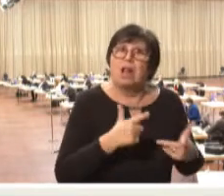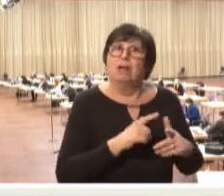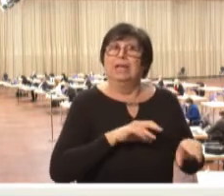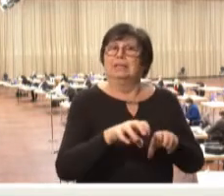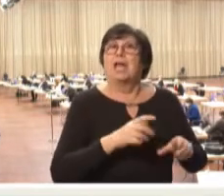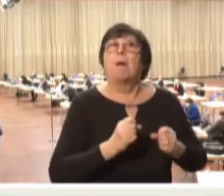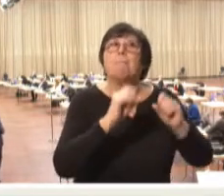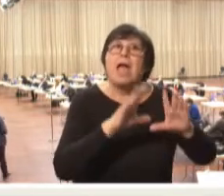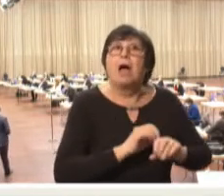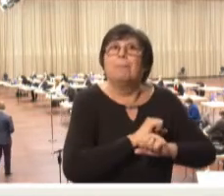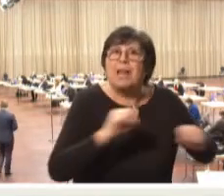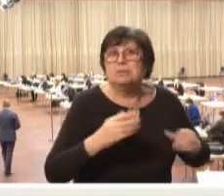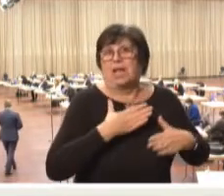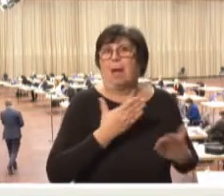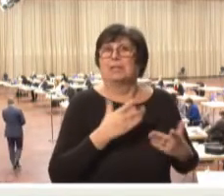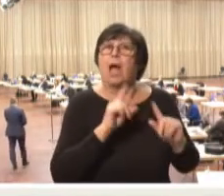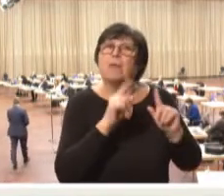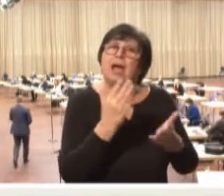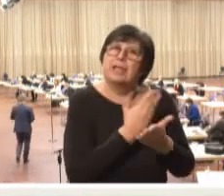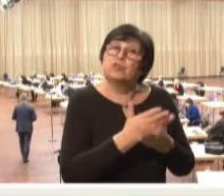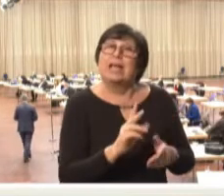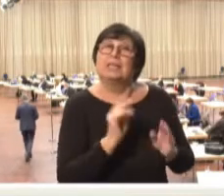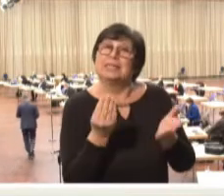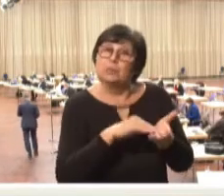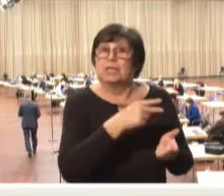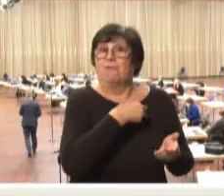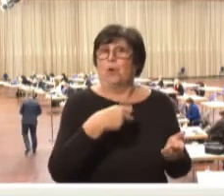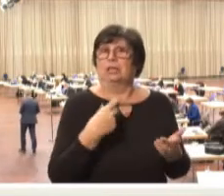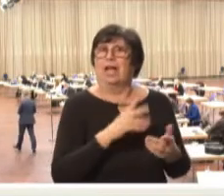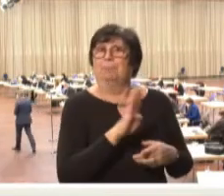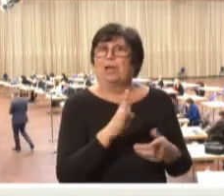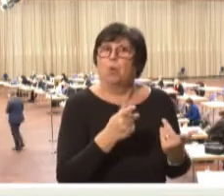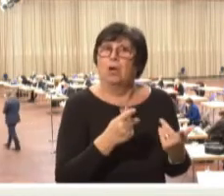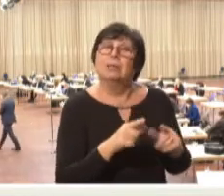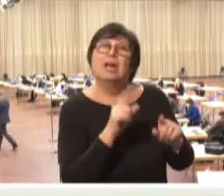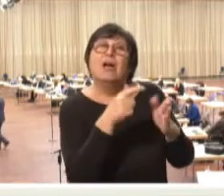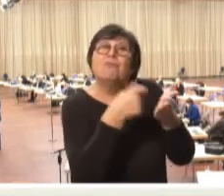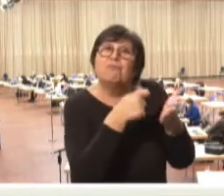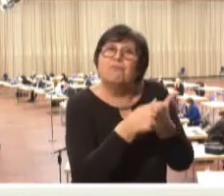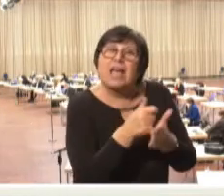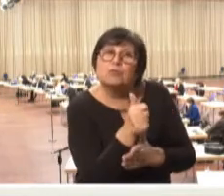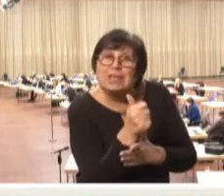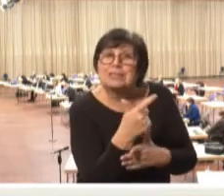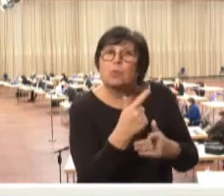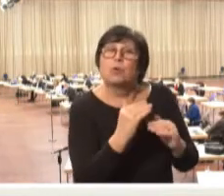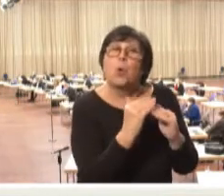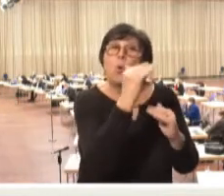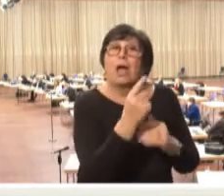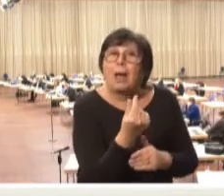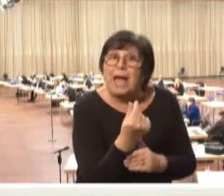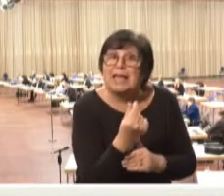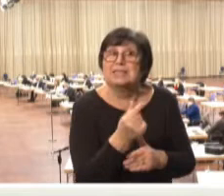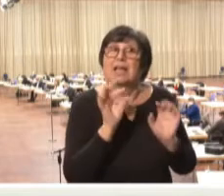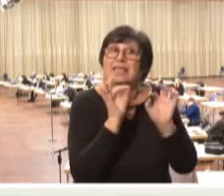haben. Es ist aber ein ganz entscheidender zusätzlicher Vorteil beim Thema Bio. Die Wertschätzung durch einen höheren Preis für das